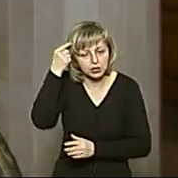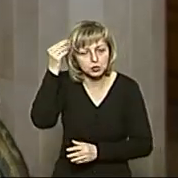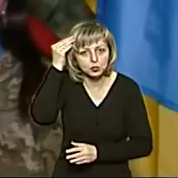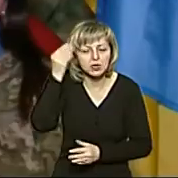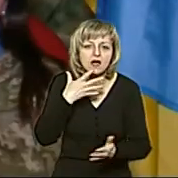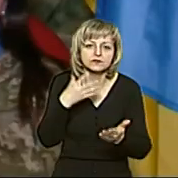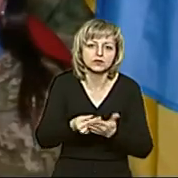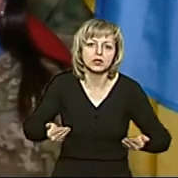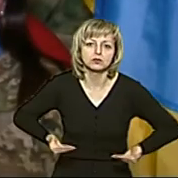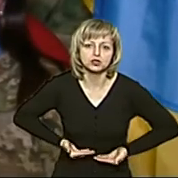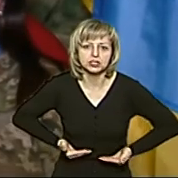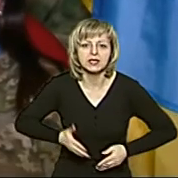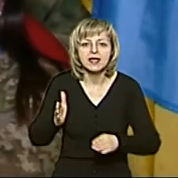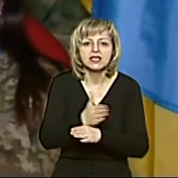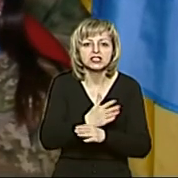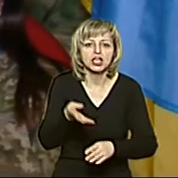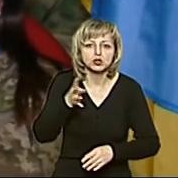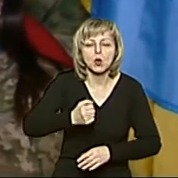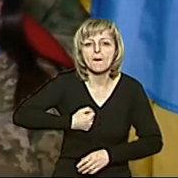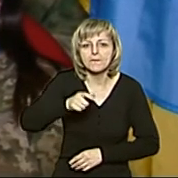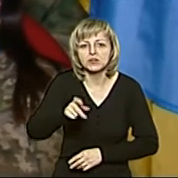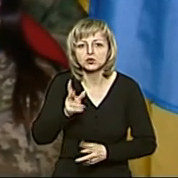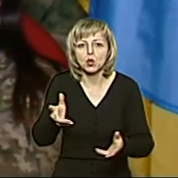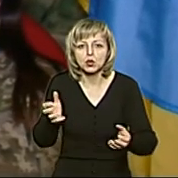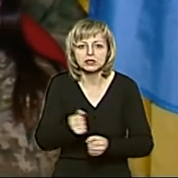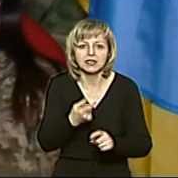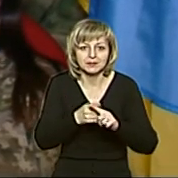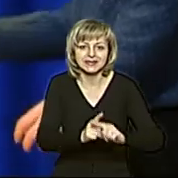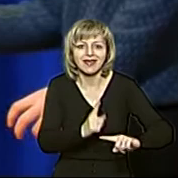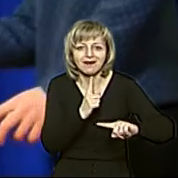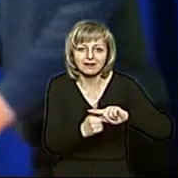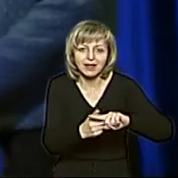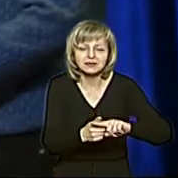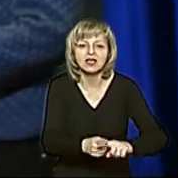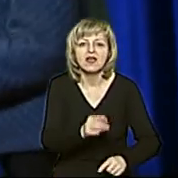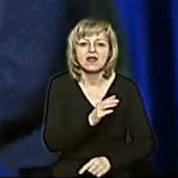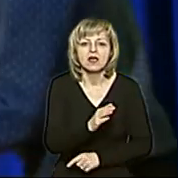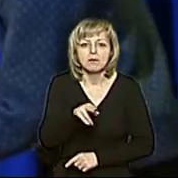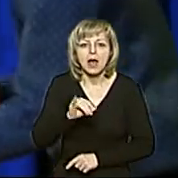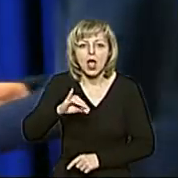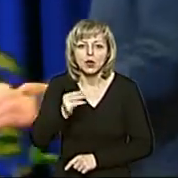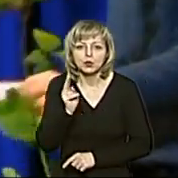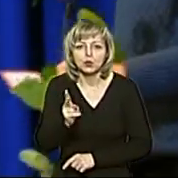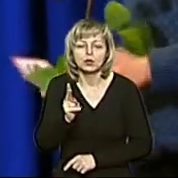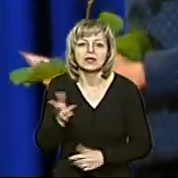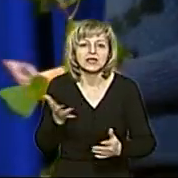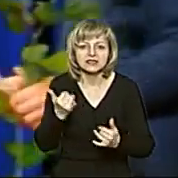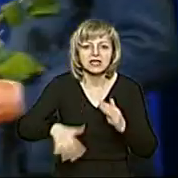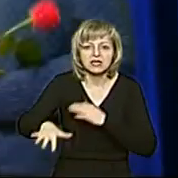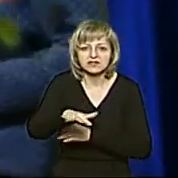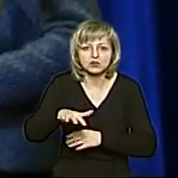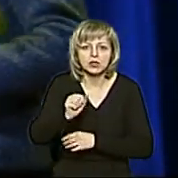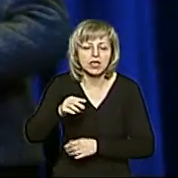своєму. Серед 4 бійців, які отримали лицарський хрест, волинянин Володимир Паюк, який зараз у зоні